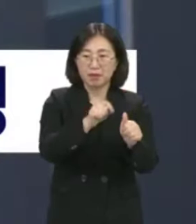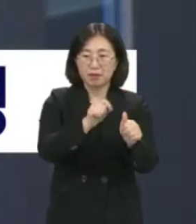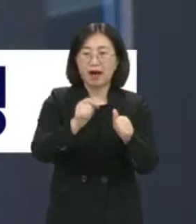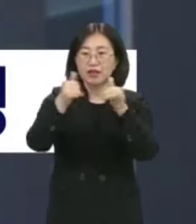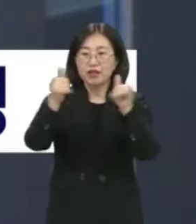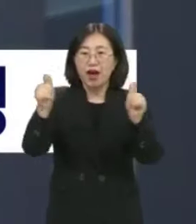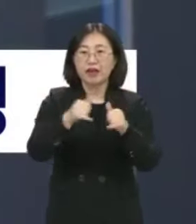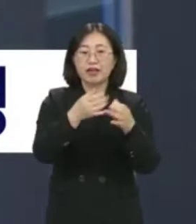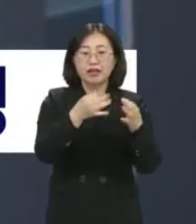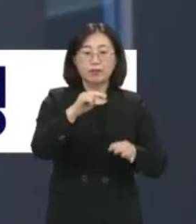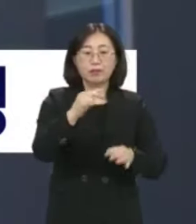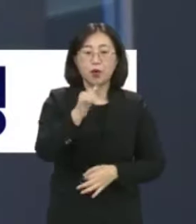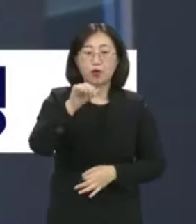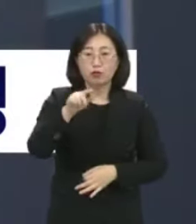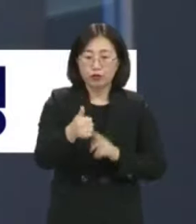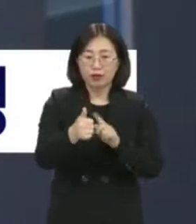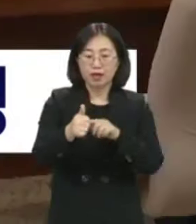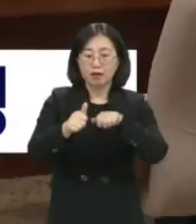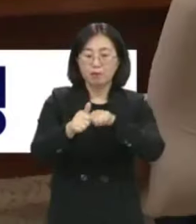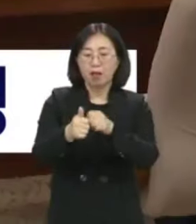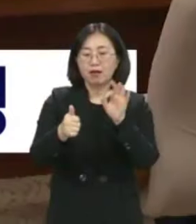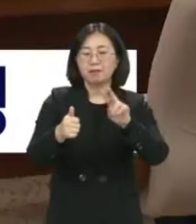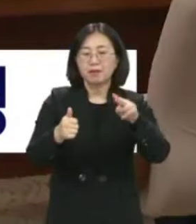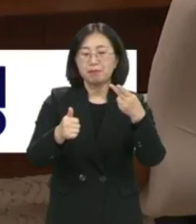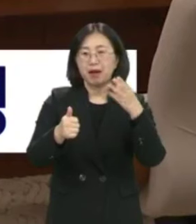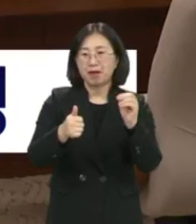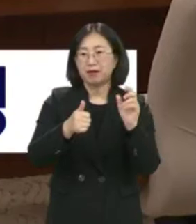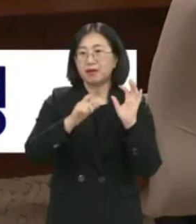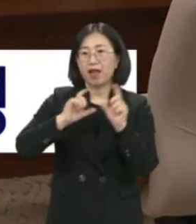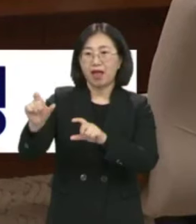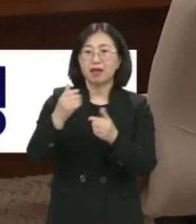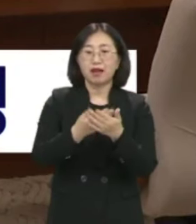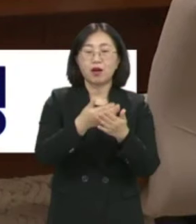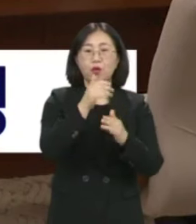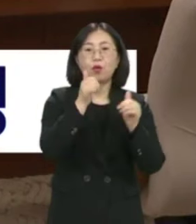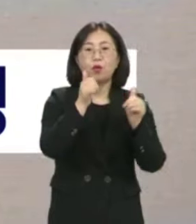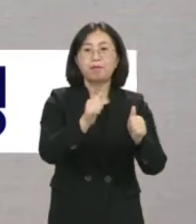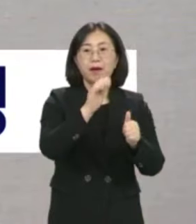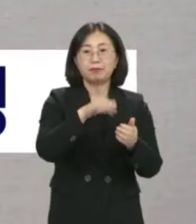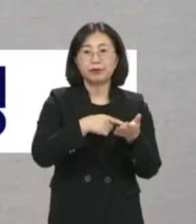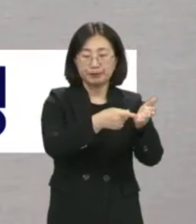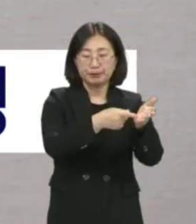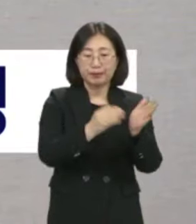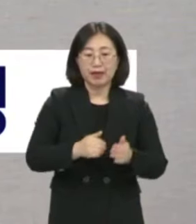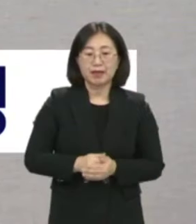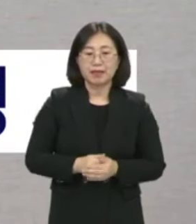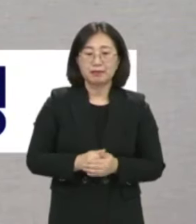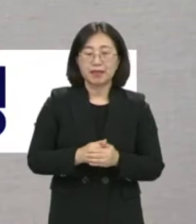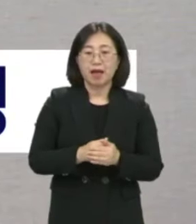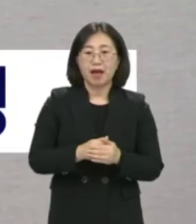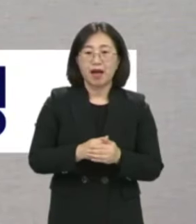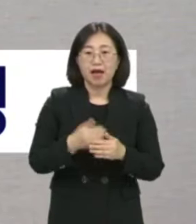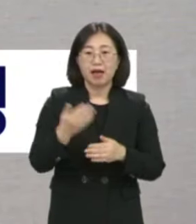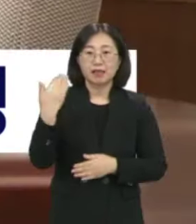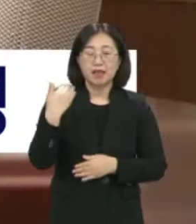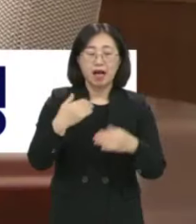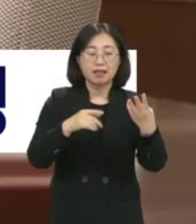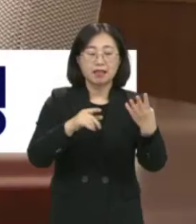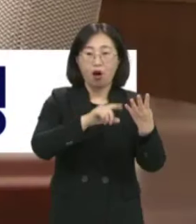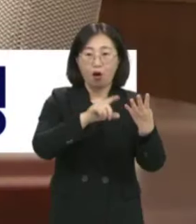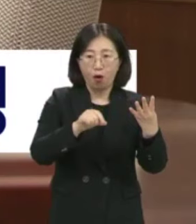총남 도원에 대해 벌금 200만 원을 내려 달라고 재판부에 요청했습니다 김현은 총선 사전 투표 이틀 전에 지난 4월